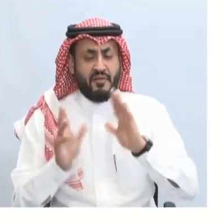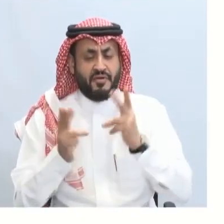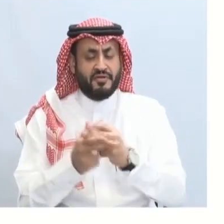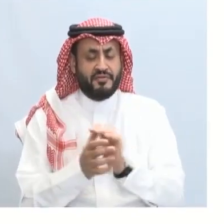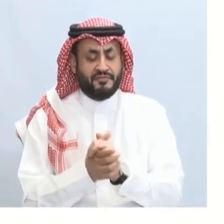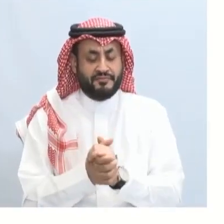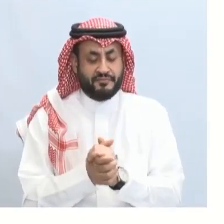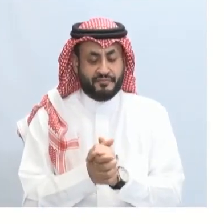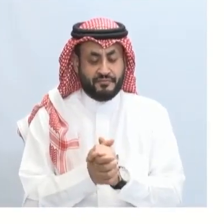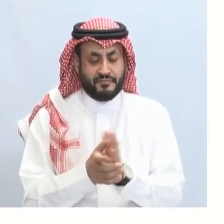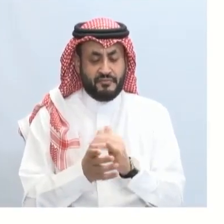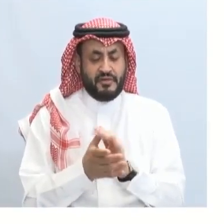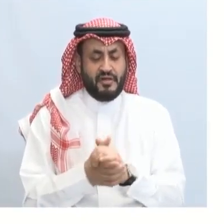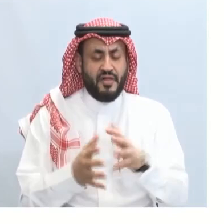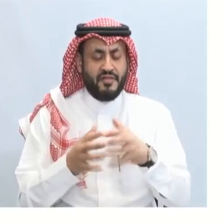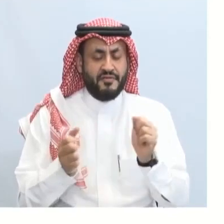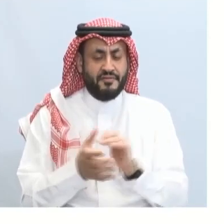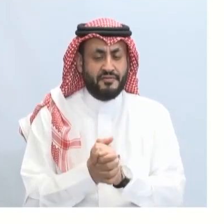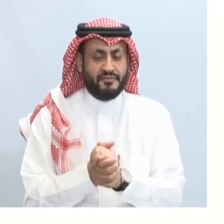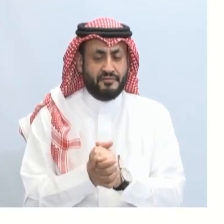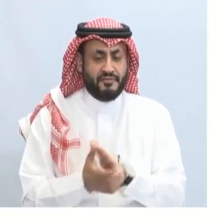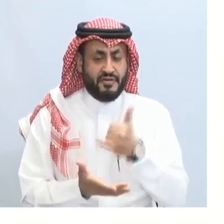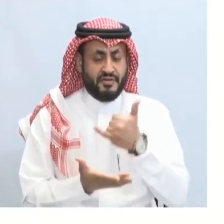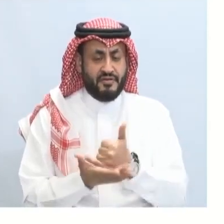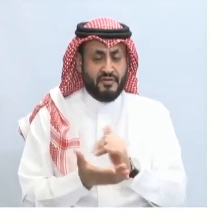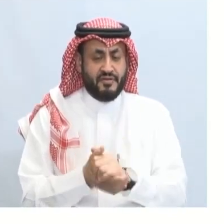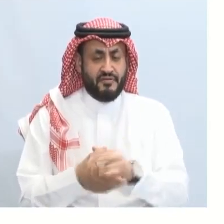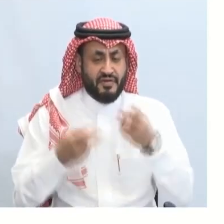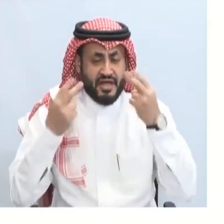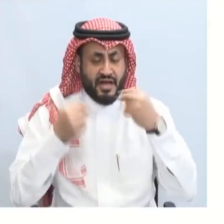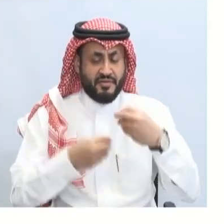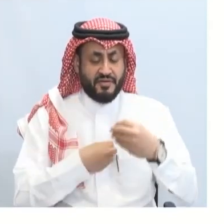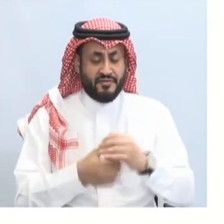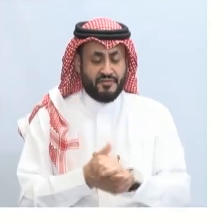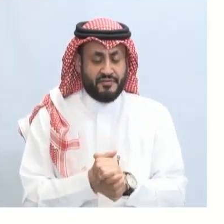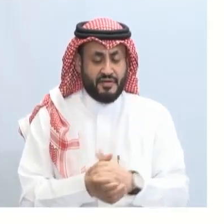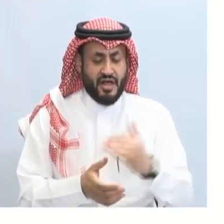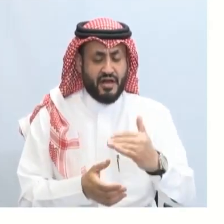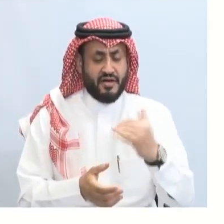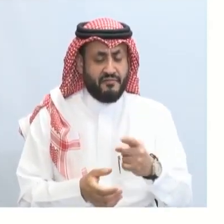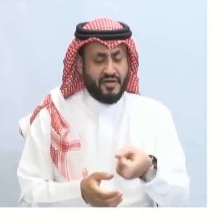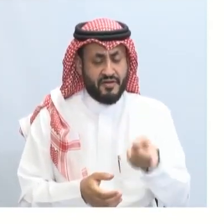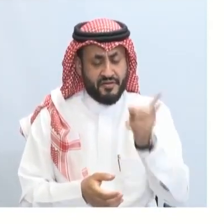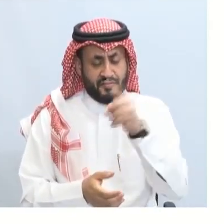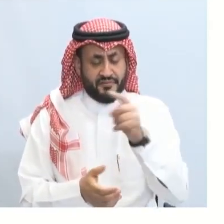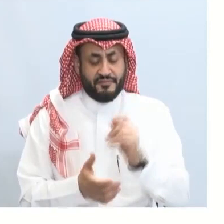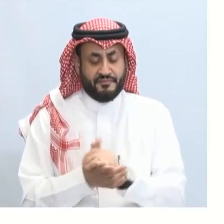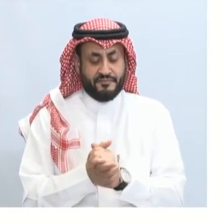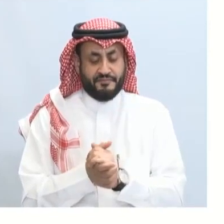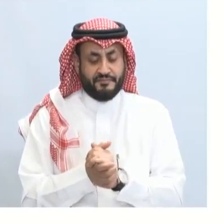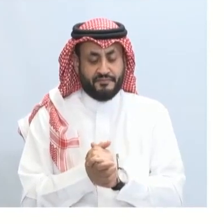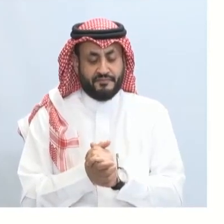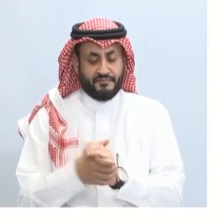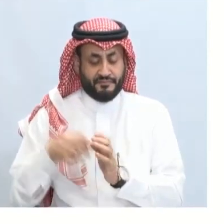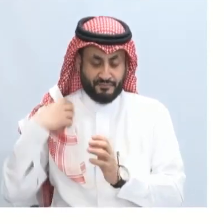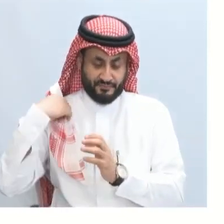ان اوضح معنى المسؤوليه في علم النفس تبقى ان اشرح معنى المسؤوليه المجتمعيه في ضوء رؤيه